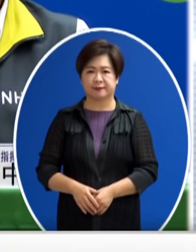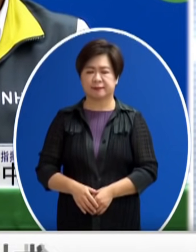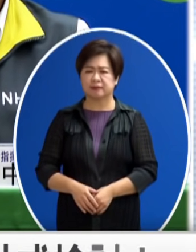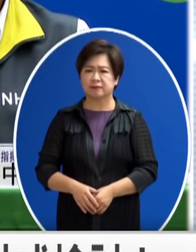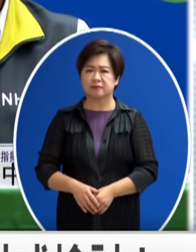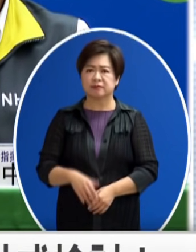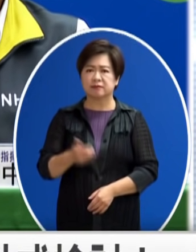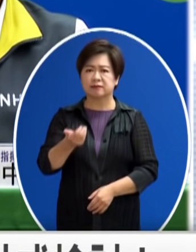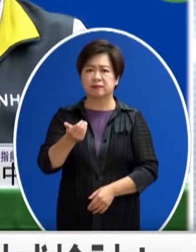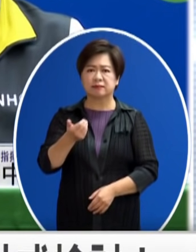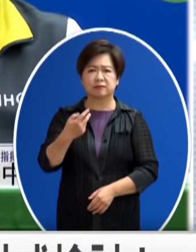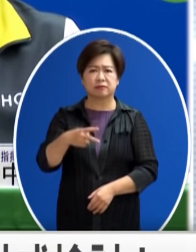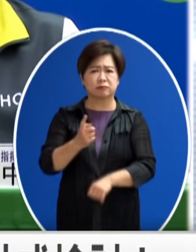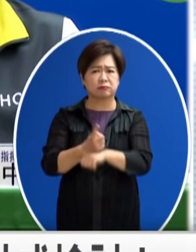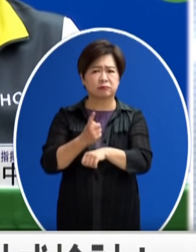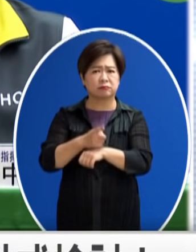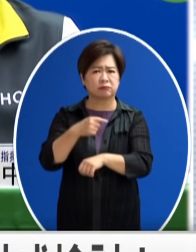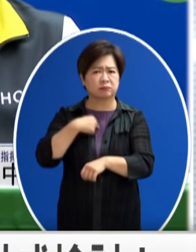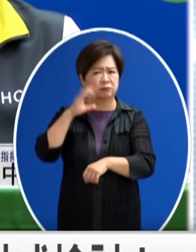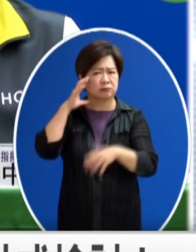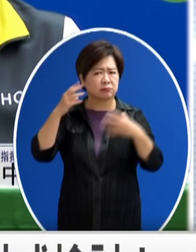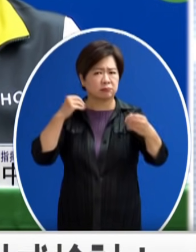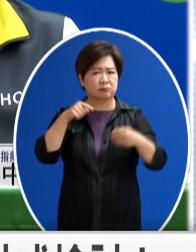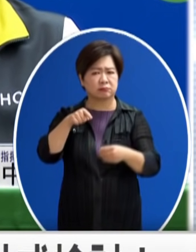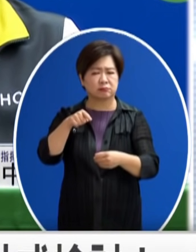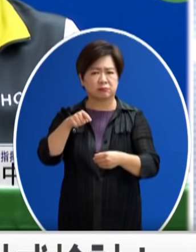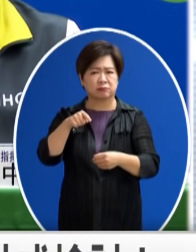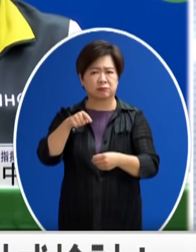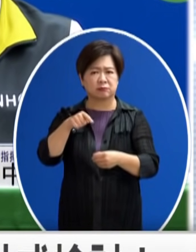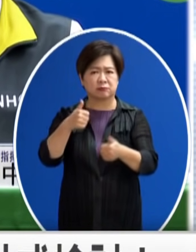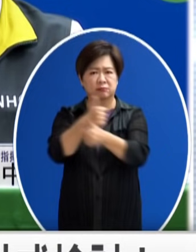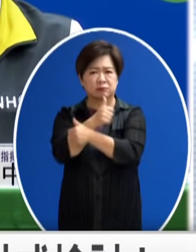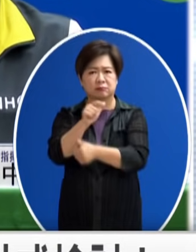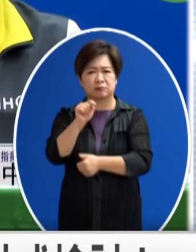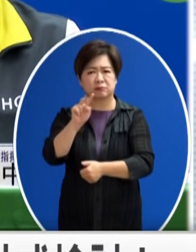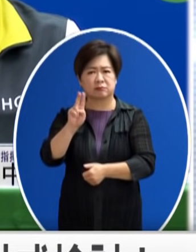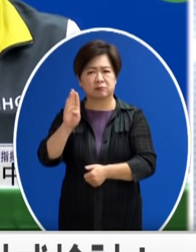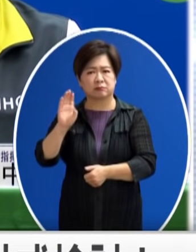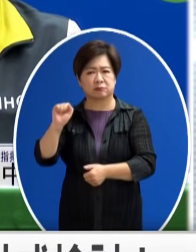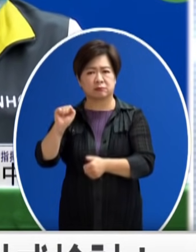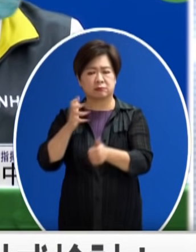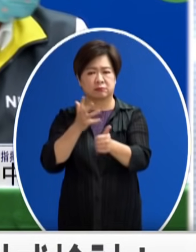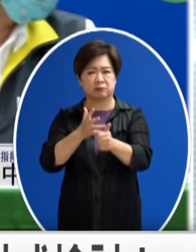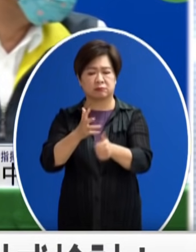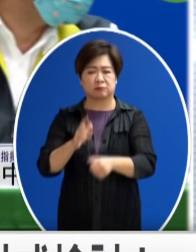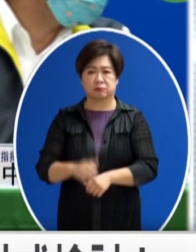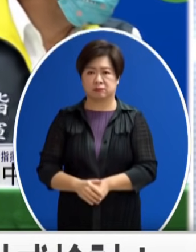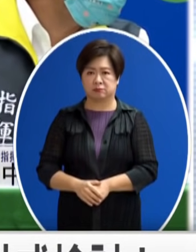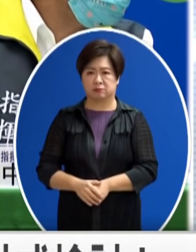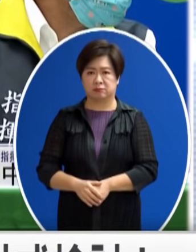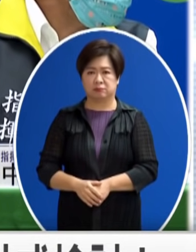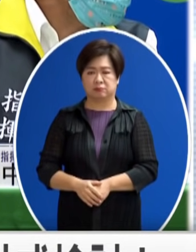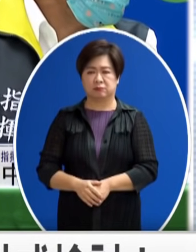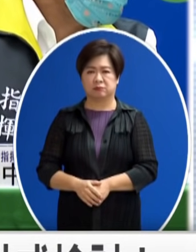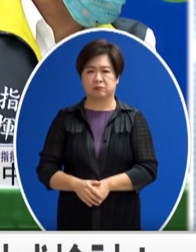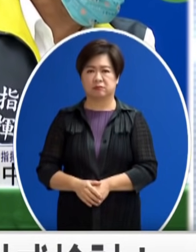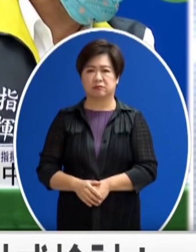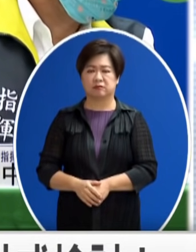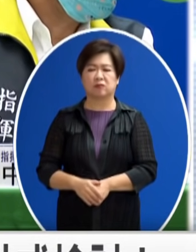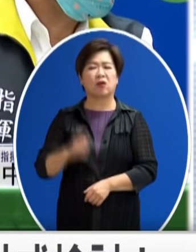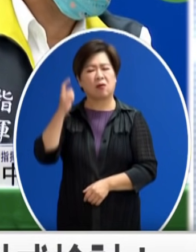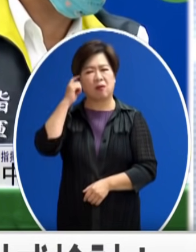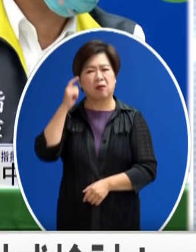那刚才问叫什么？台湾怎么样？你帮人家问的那一题是什么？ 缓降期。嗯，